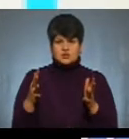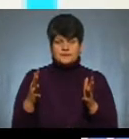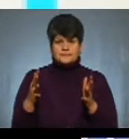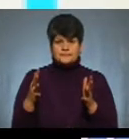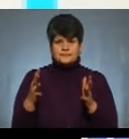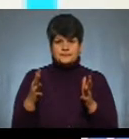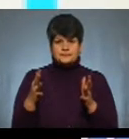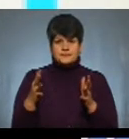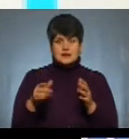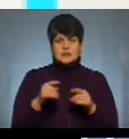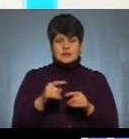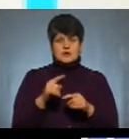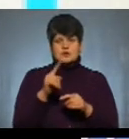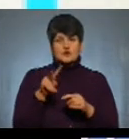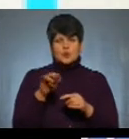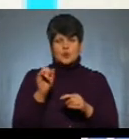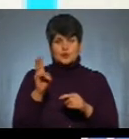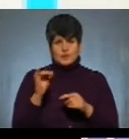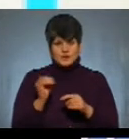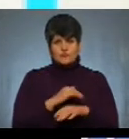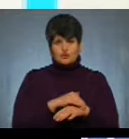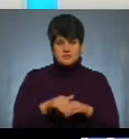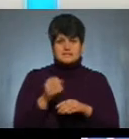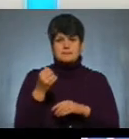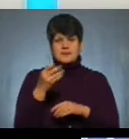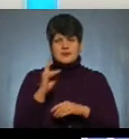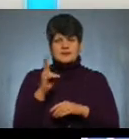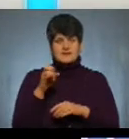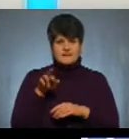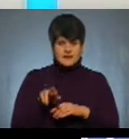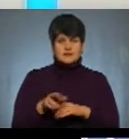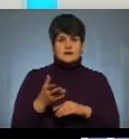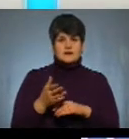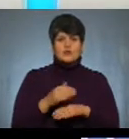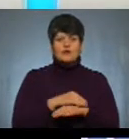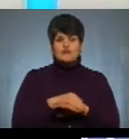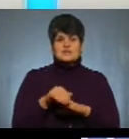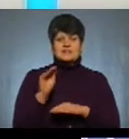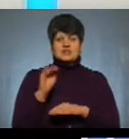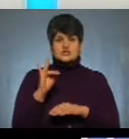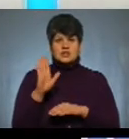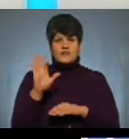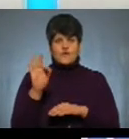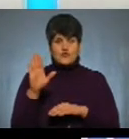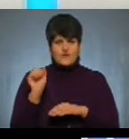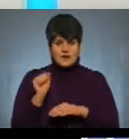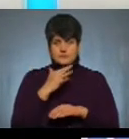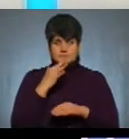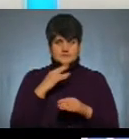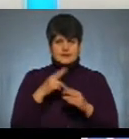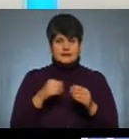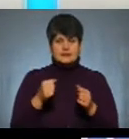перехрестя, це і Злуки, 15 квітня, це і Живова вулиця,